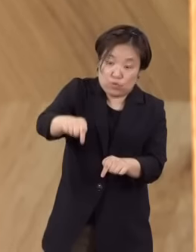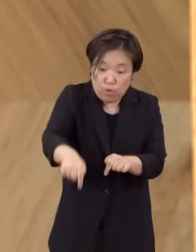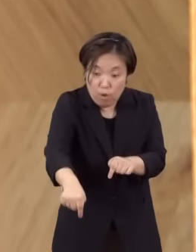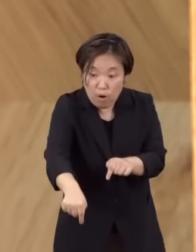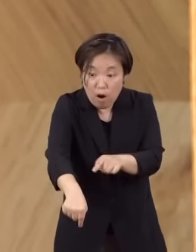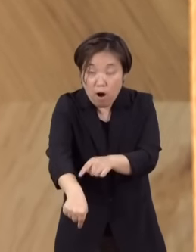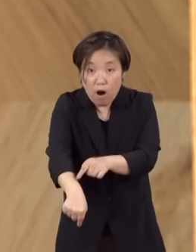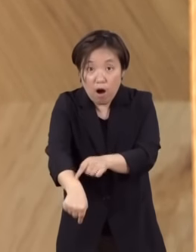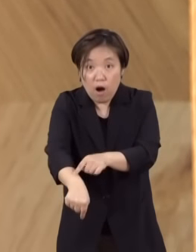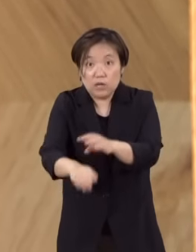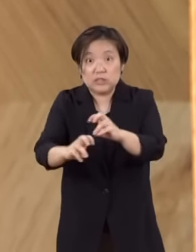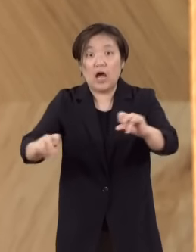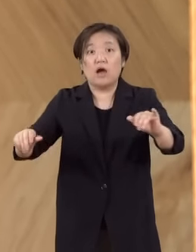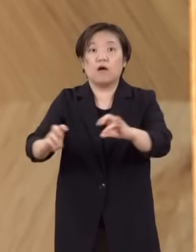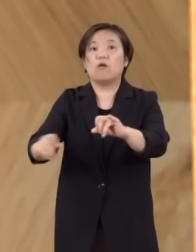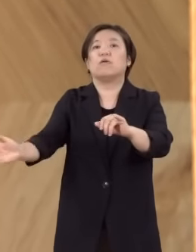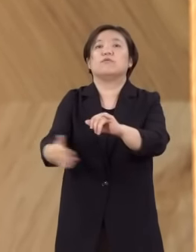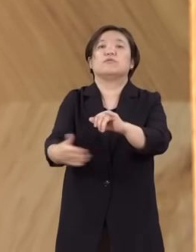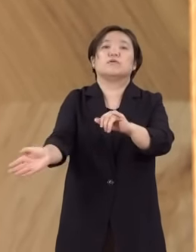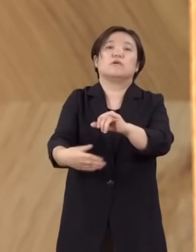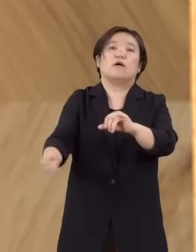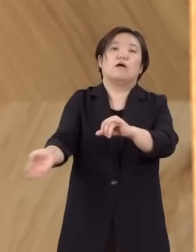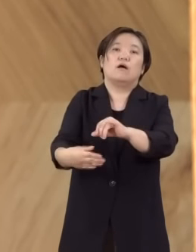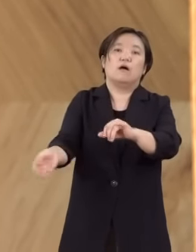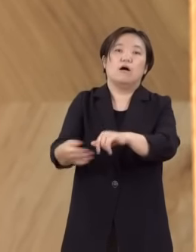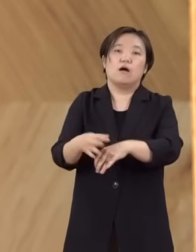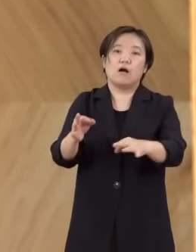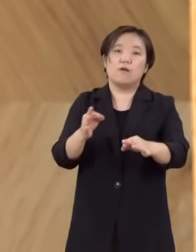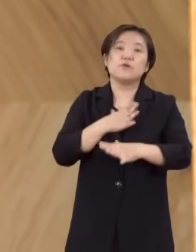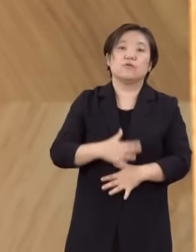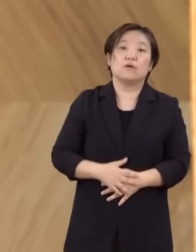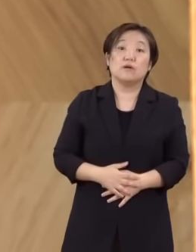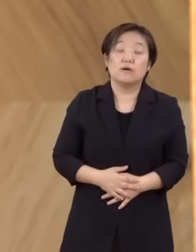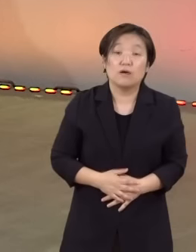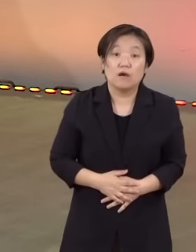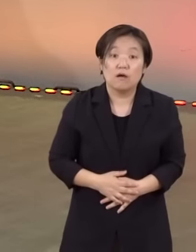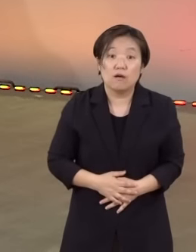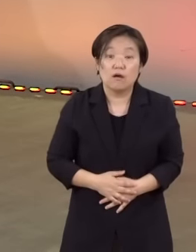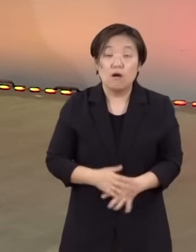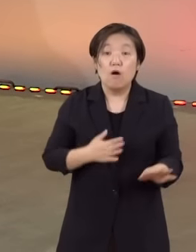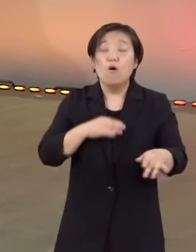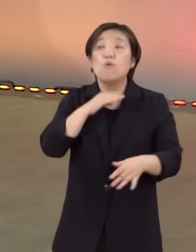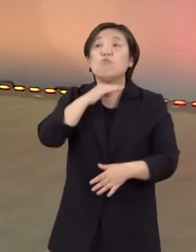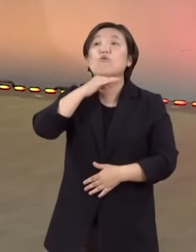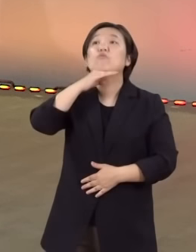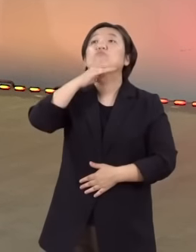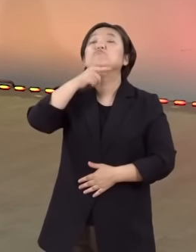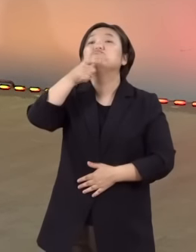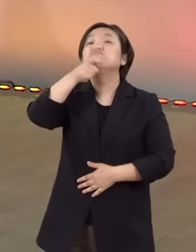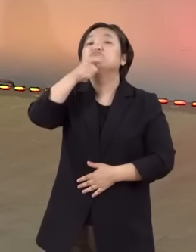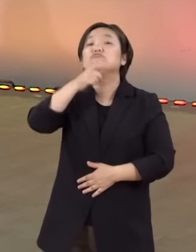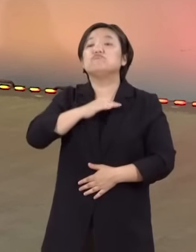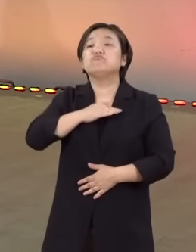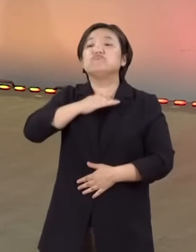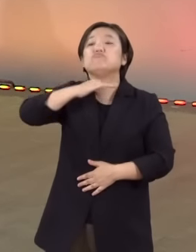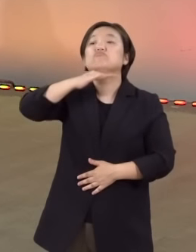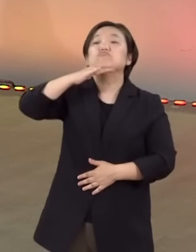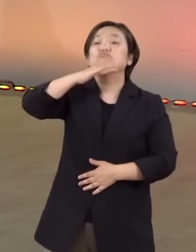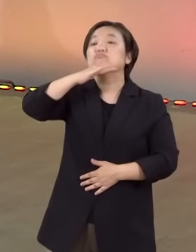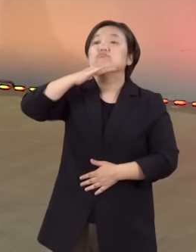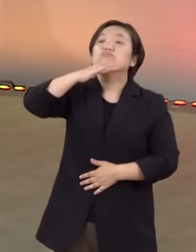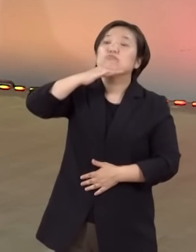닿질 않았습니다 아이고 목까지 물이 차 있었는데 오른발이